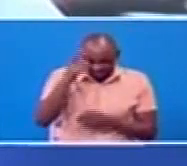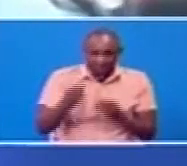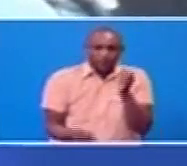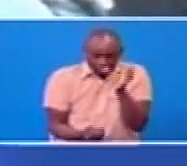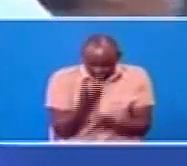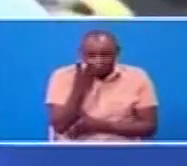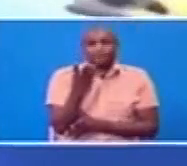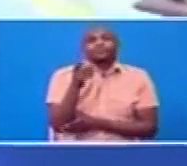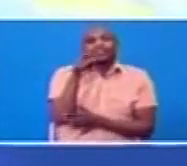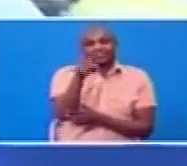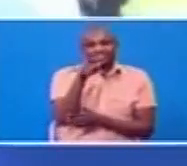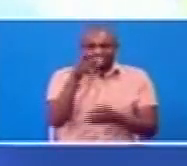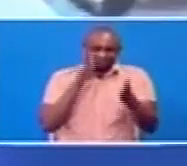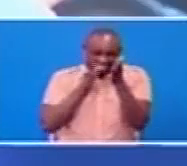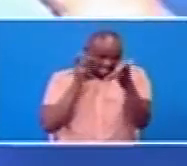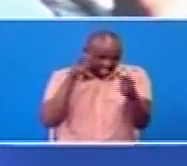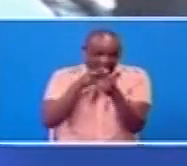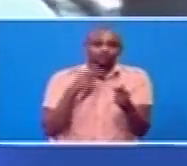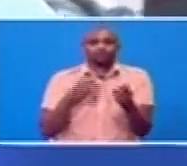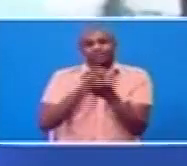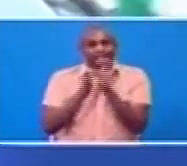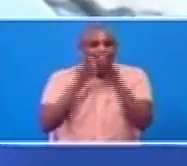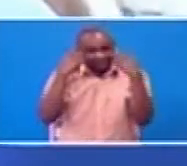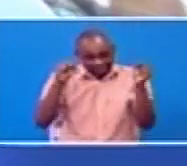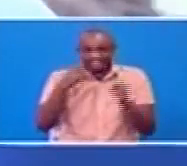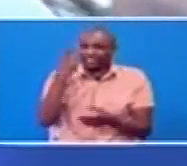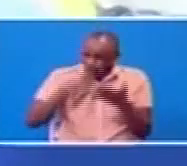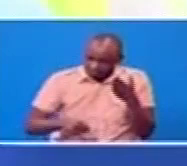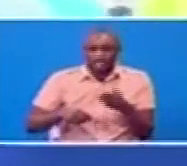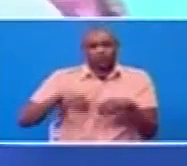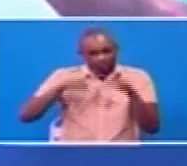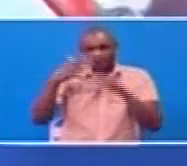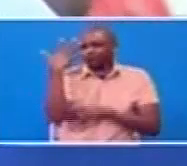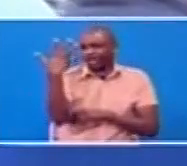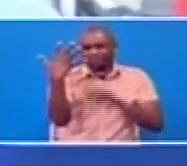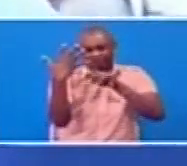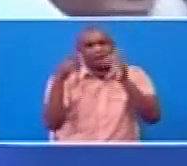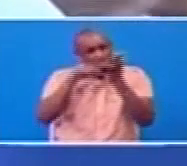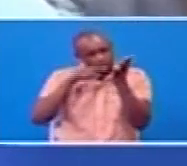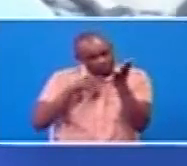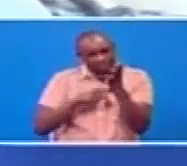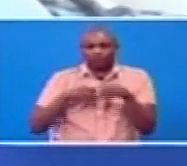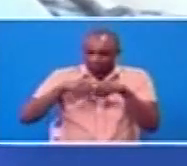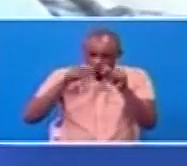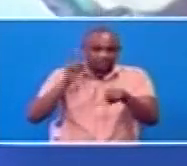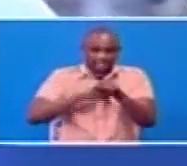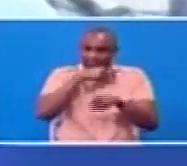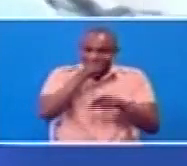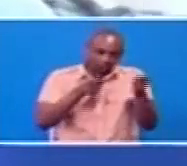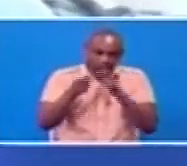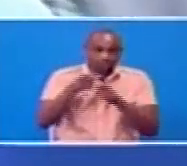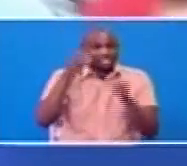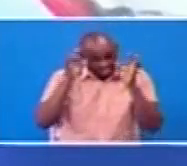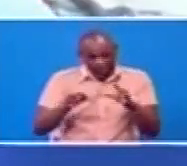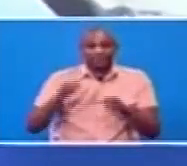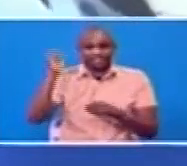rasmi azima yake ya kuwania kiti cha urais, huku akisema kwamba atazingatia pointi 5 ambazo zingatia katika utawala wake iwapo